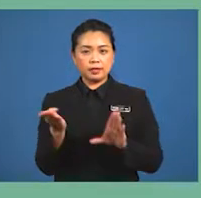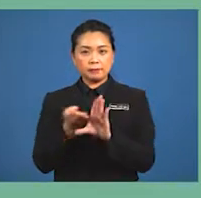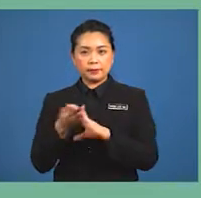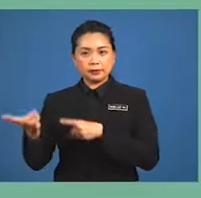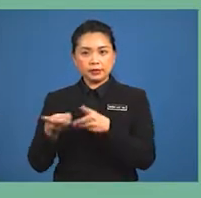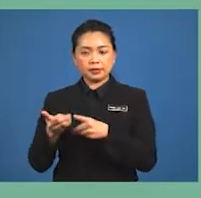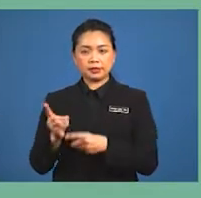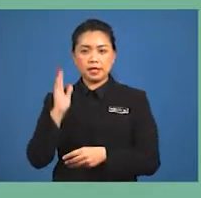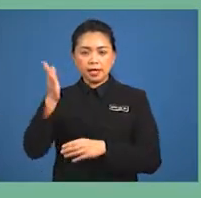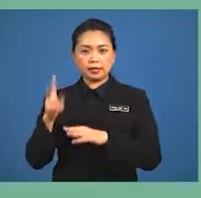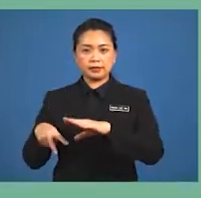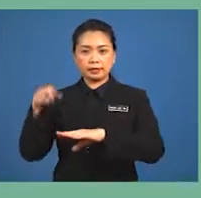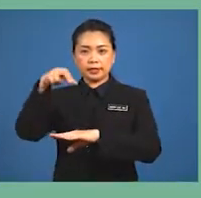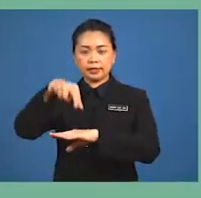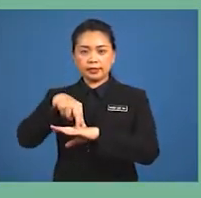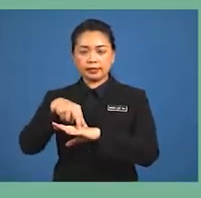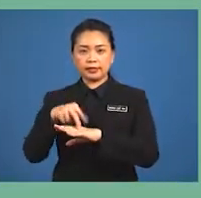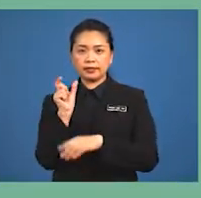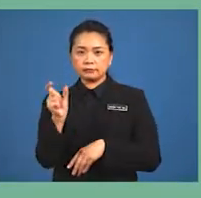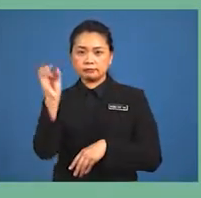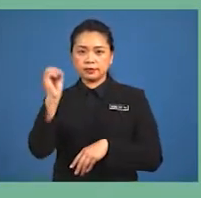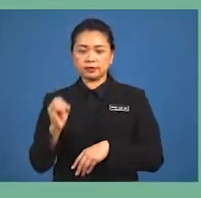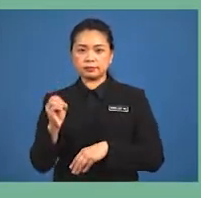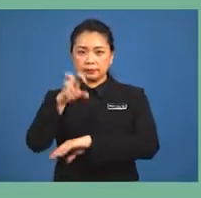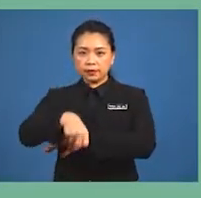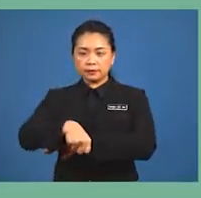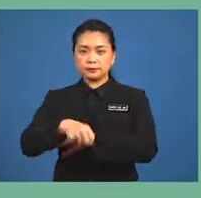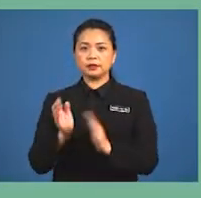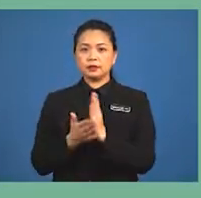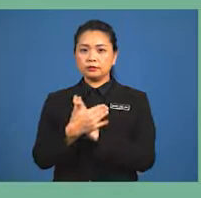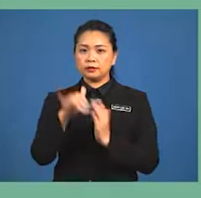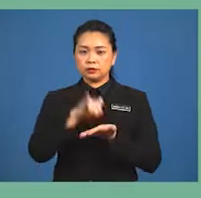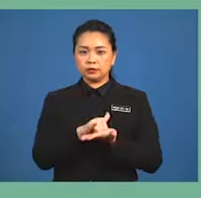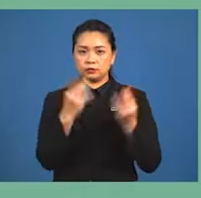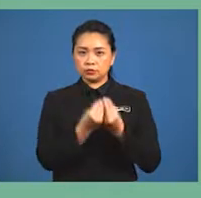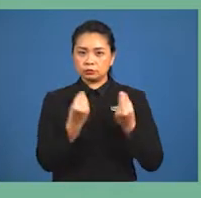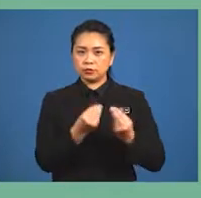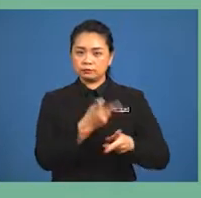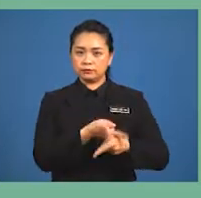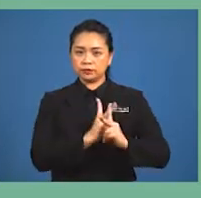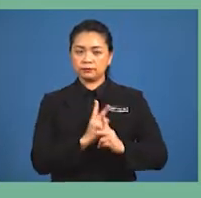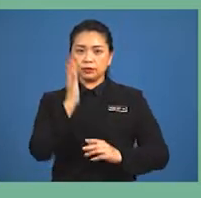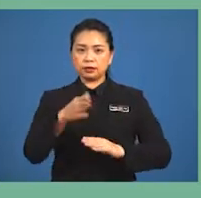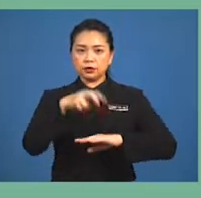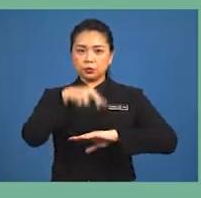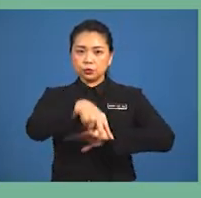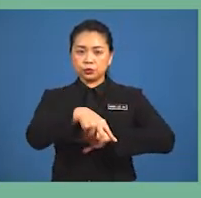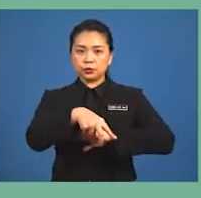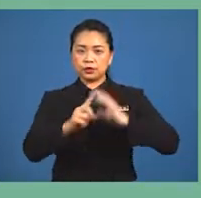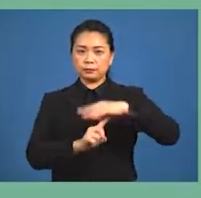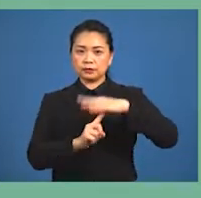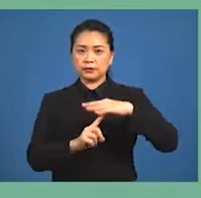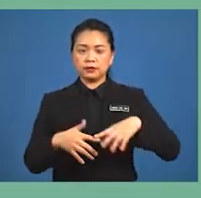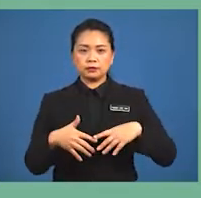bank perdagangan juga akan menaikkan kadar bunga semalaman. Oleh itu, jumlah pinjaman akan menurun di